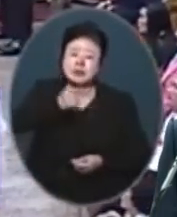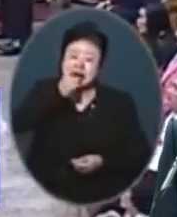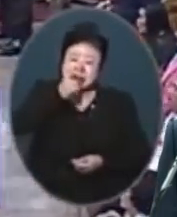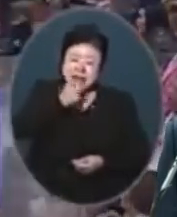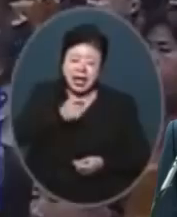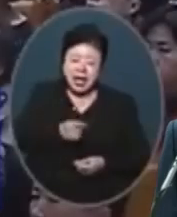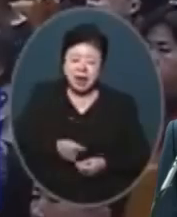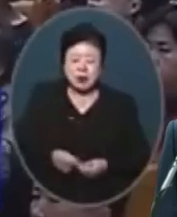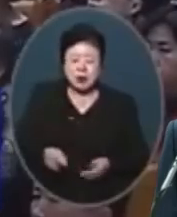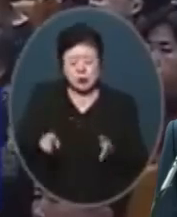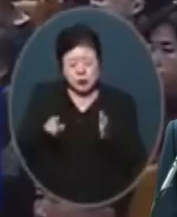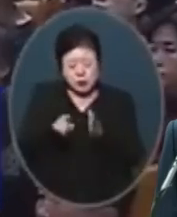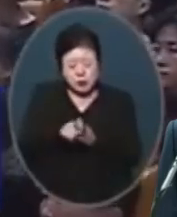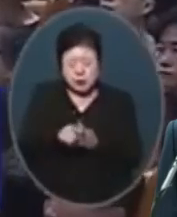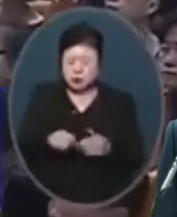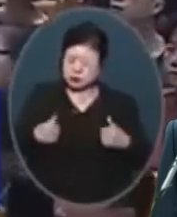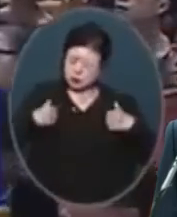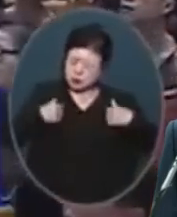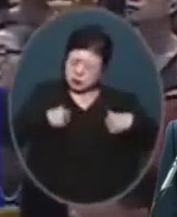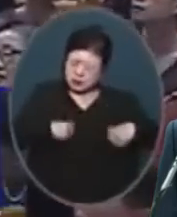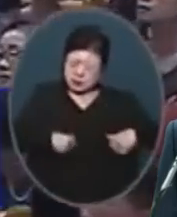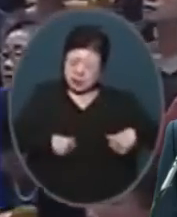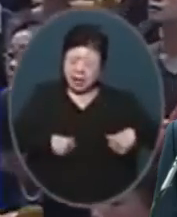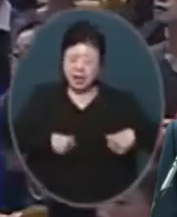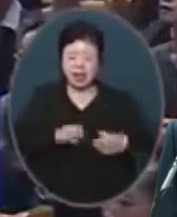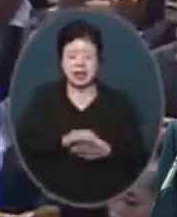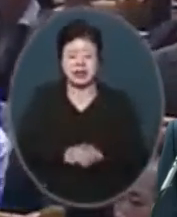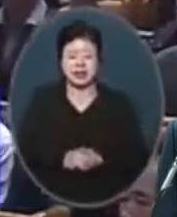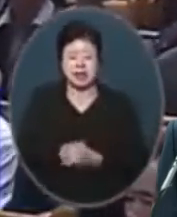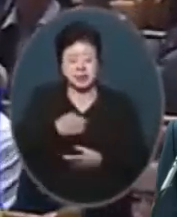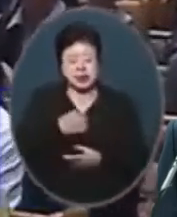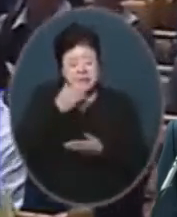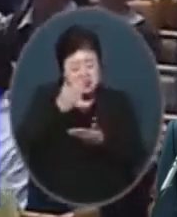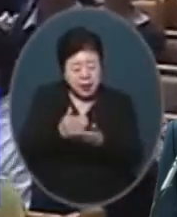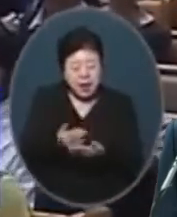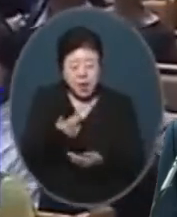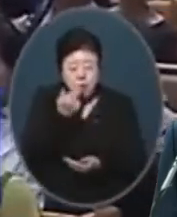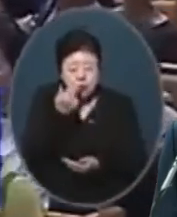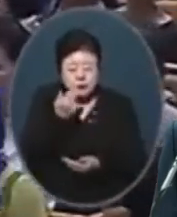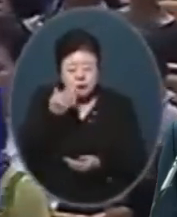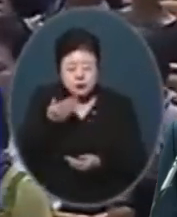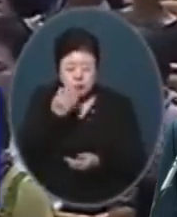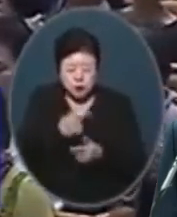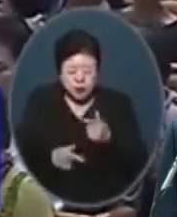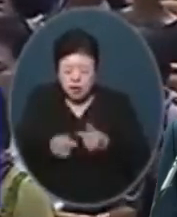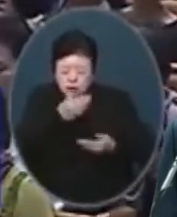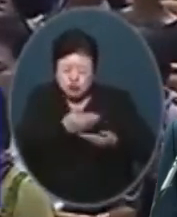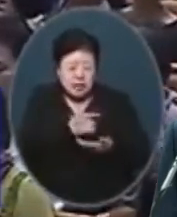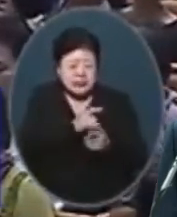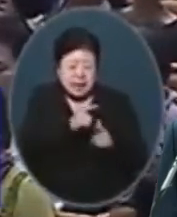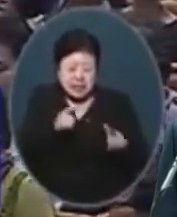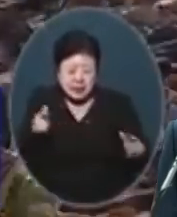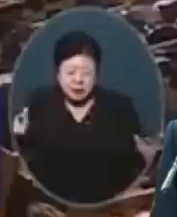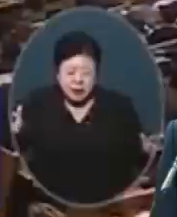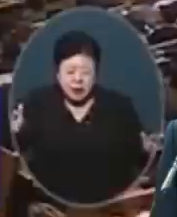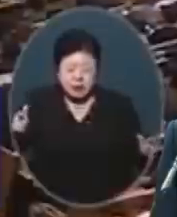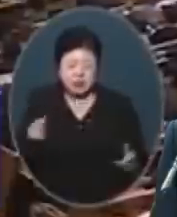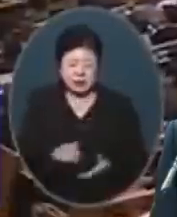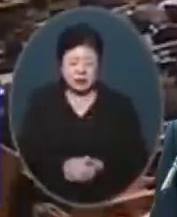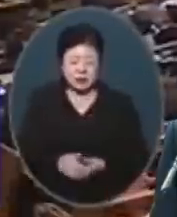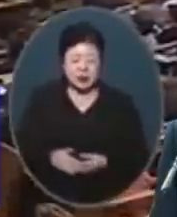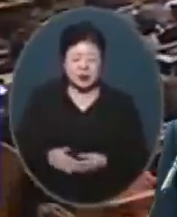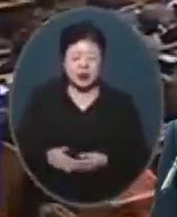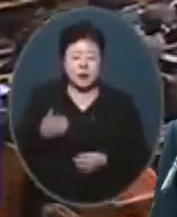무엇을 마실까 몸을 위하여 무엇을 입을까 염려하지 말라. 목숨이 음식보다 중하지 아니하며